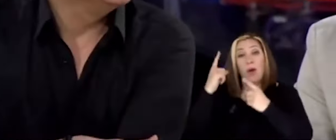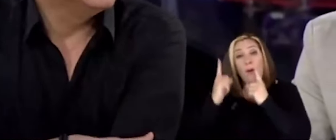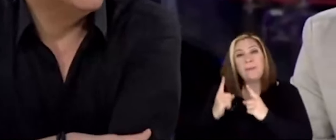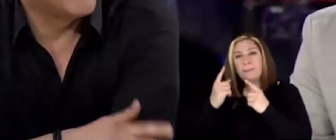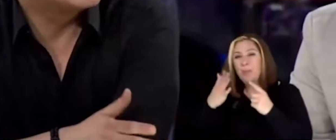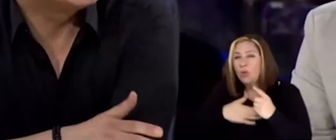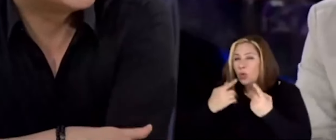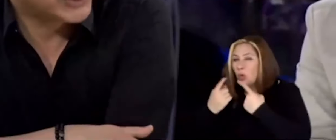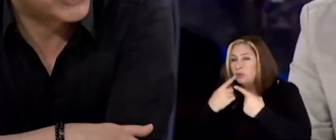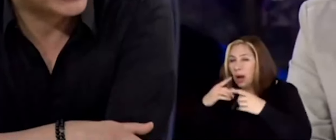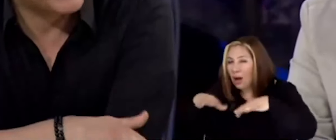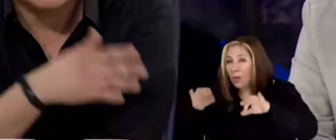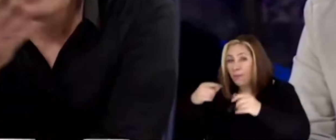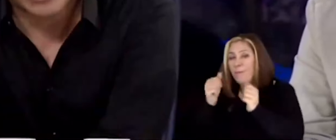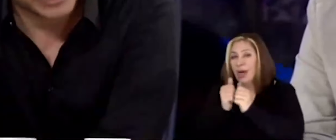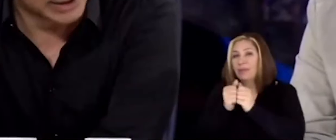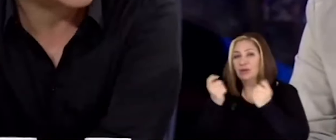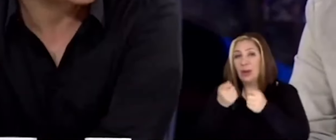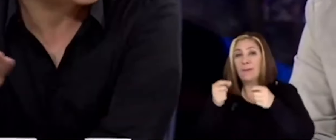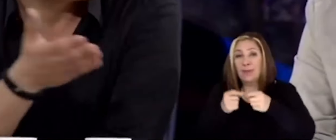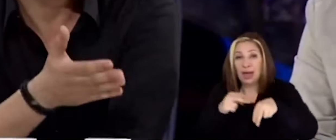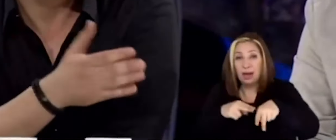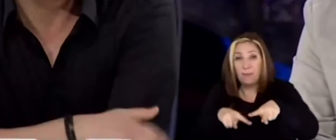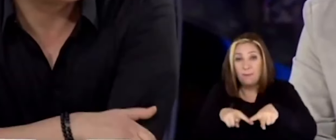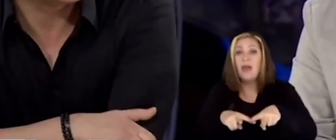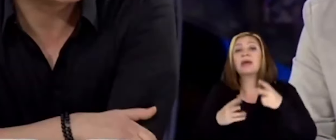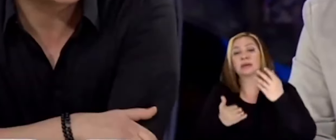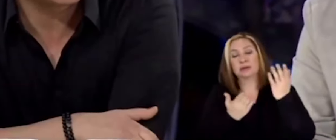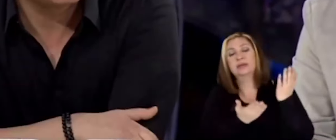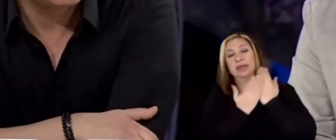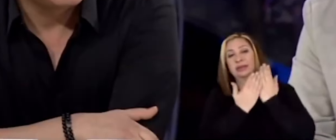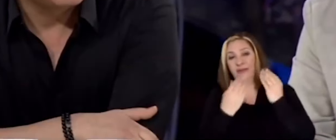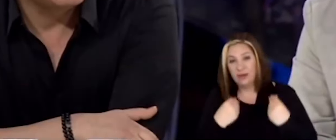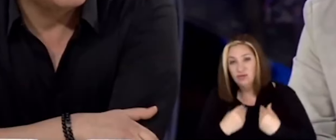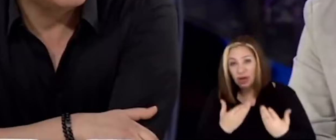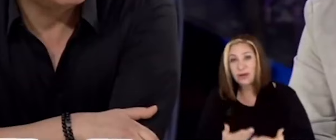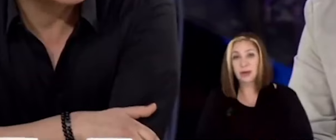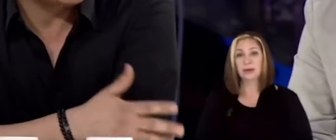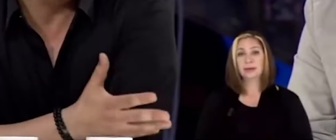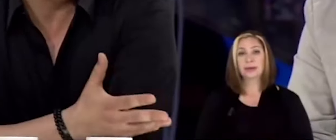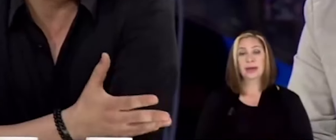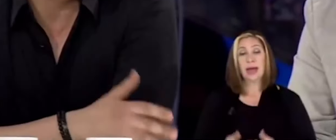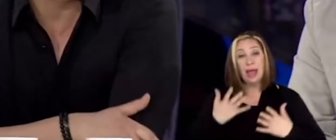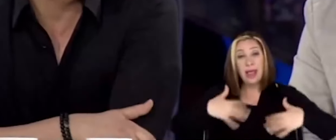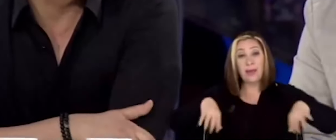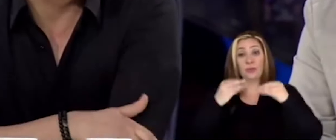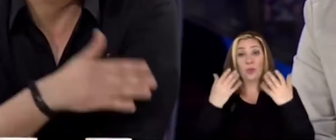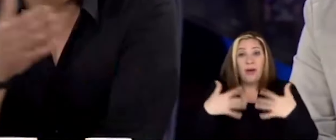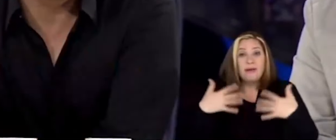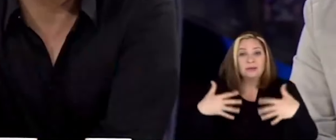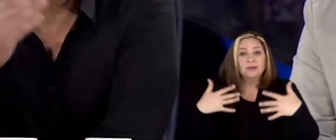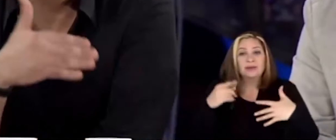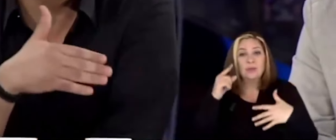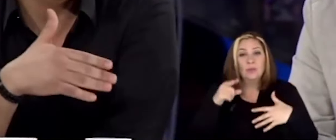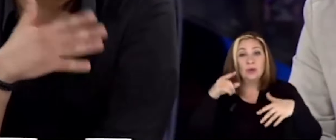ihtimal onlar da bizle çalışacak. BKM de Necati Akpınar da sağ olsun filme çok inanıyor. Hepimiz çok heyecanlıyız yani. Hani